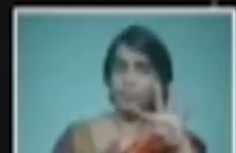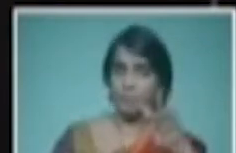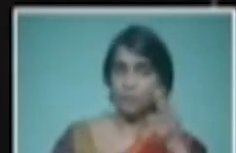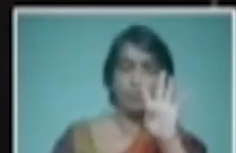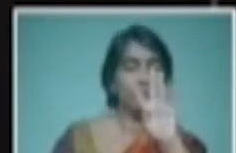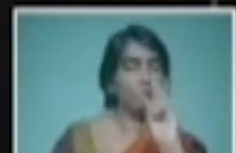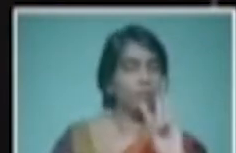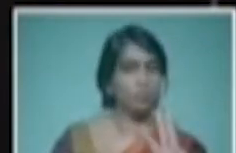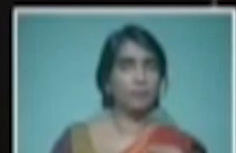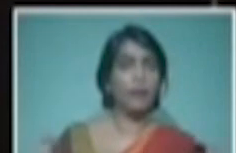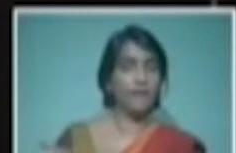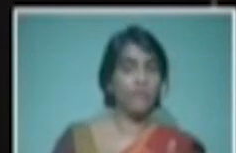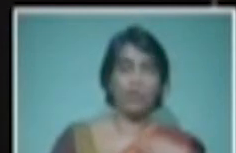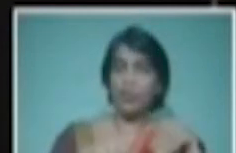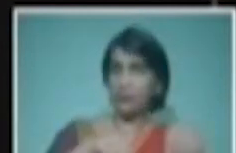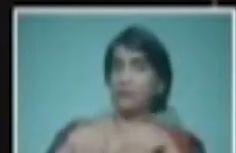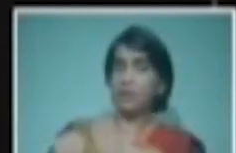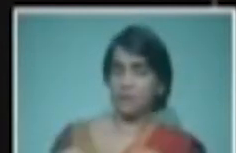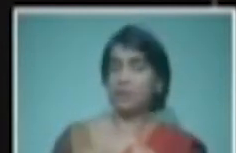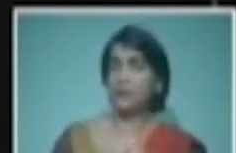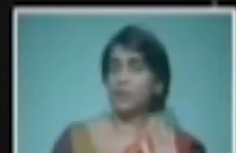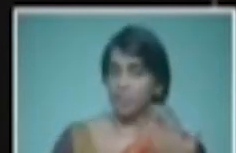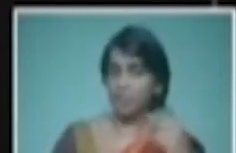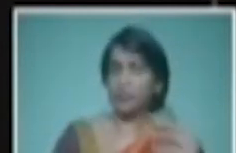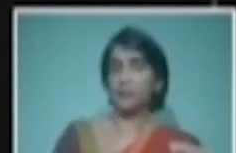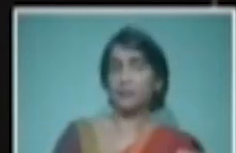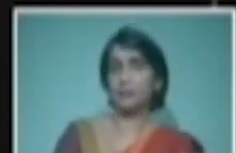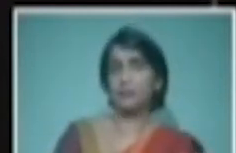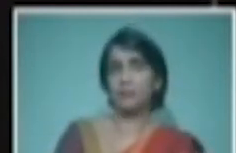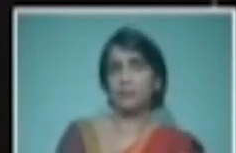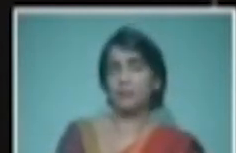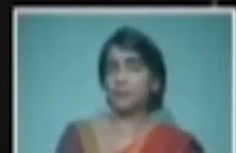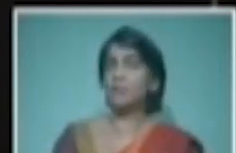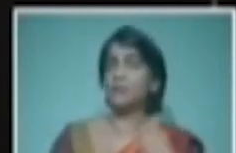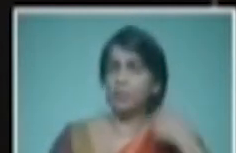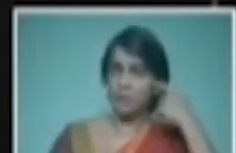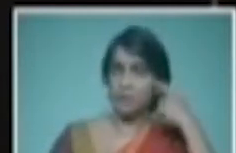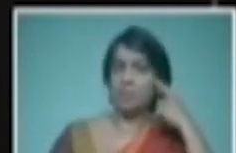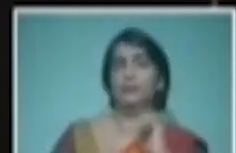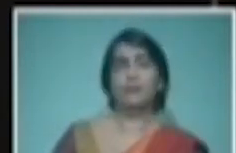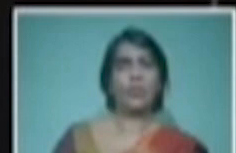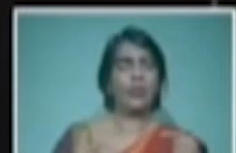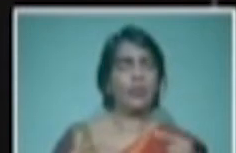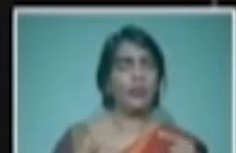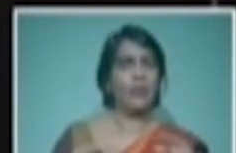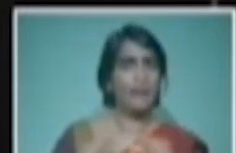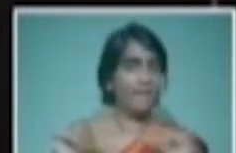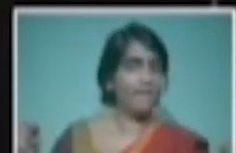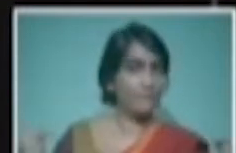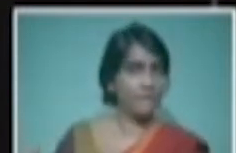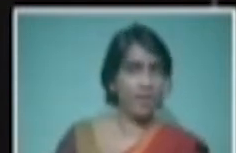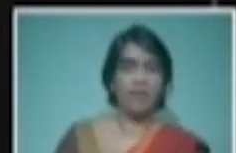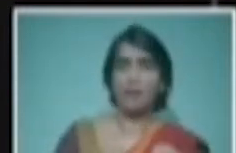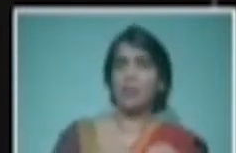443ක් වේවැල් වගා කරන්න අපි කටයුතු කළා මම හිතන්නේ වේව අමුද්‍රව්‍ය වගා